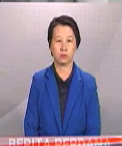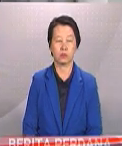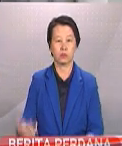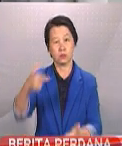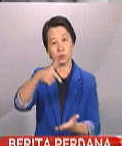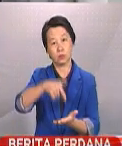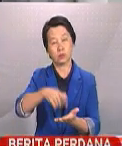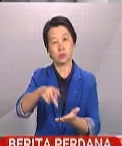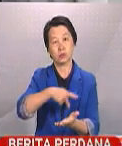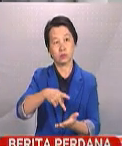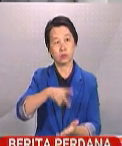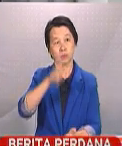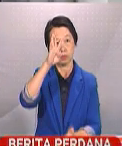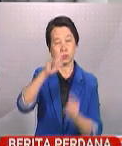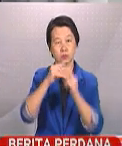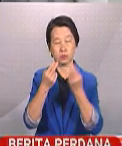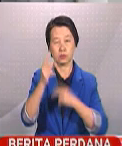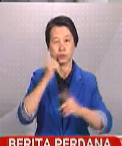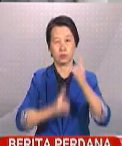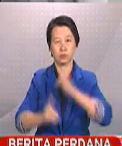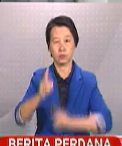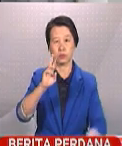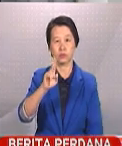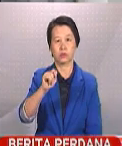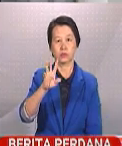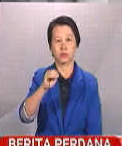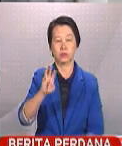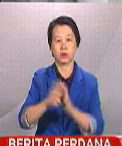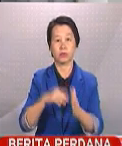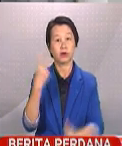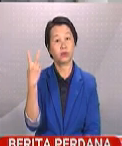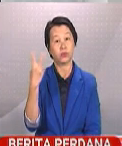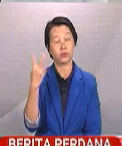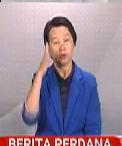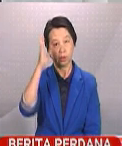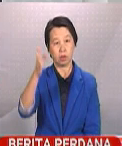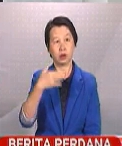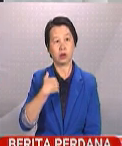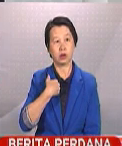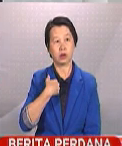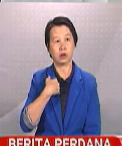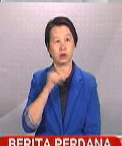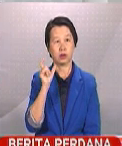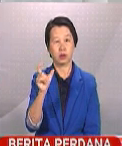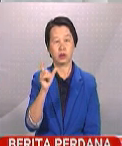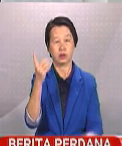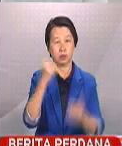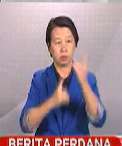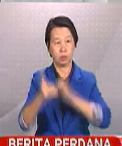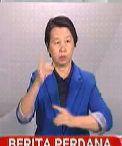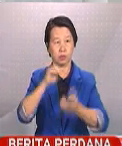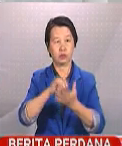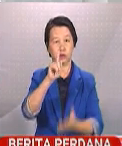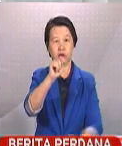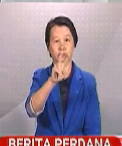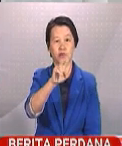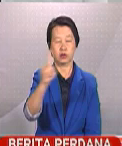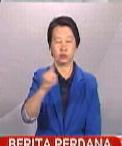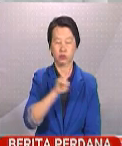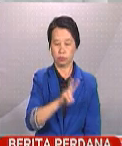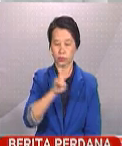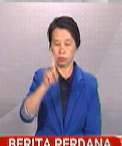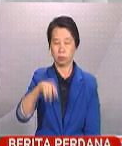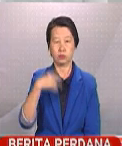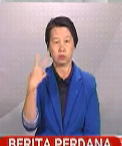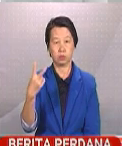Sebuah lagi karya dihasilkan unit drama TV RTM berjudul Berdua bakal menghiasi slot panggung RTM di TV1 22